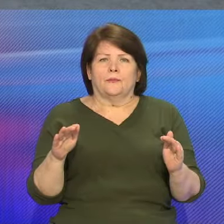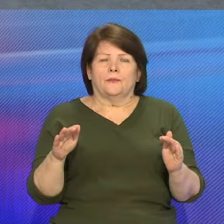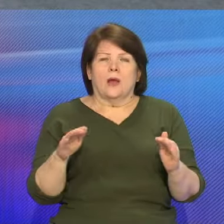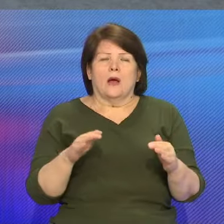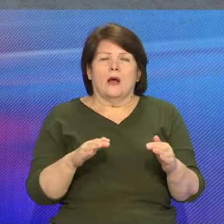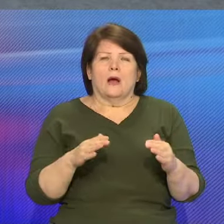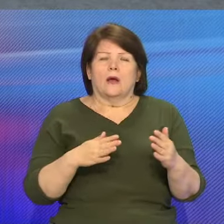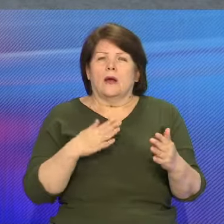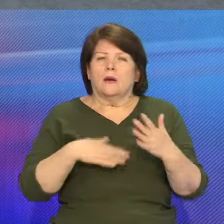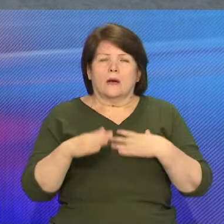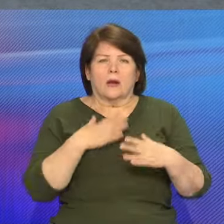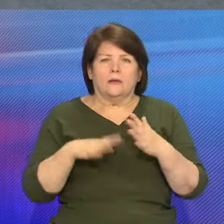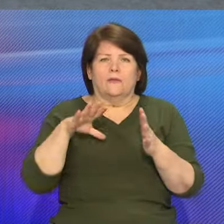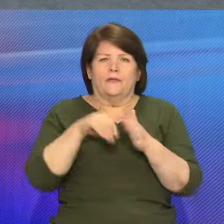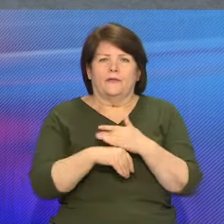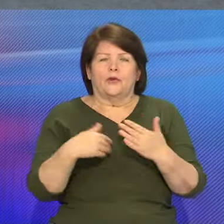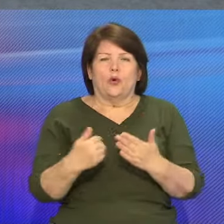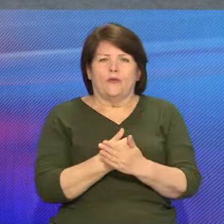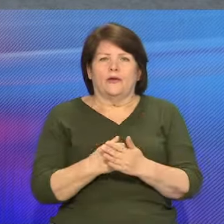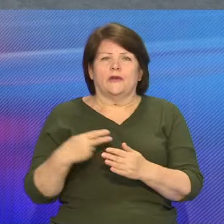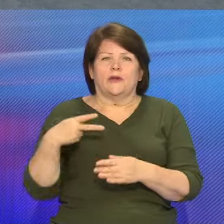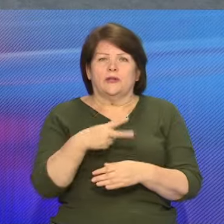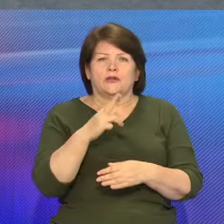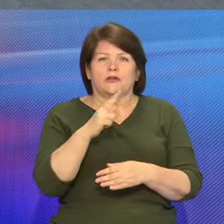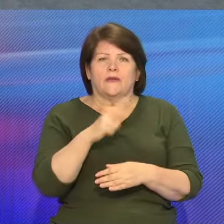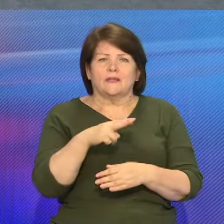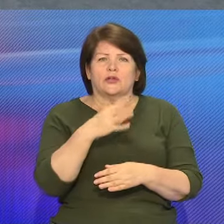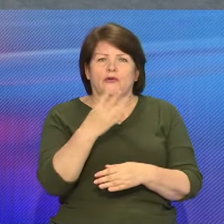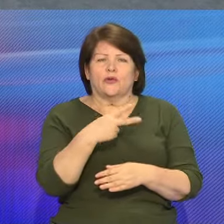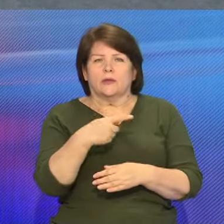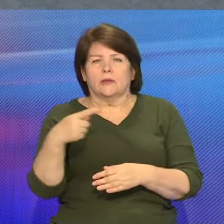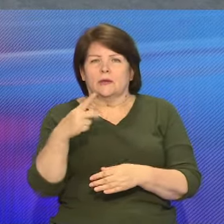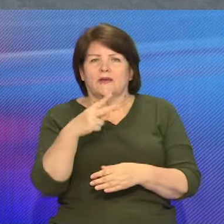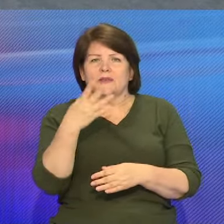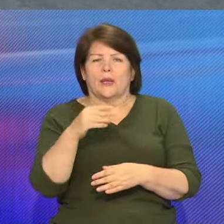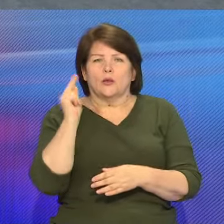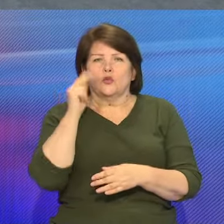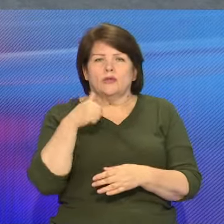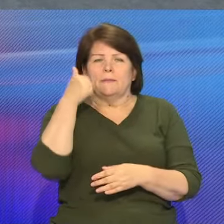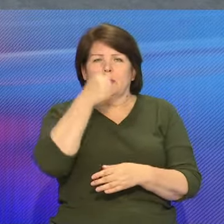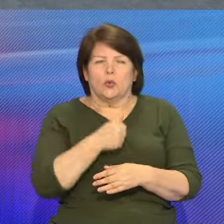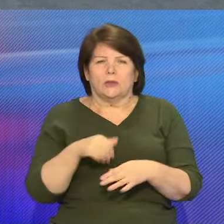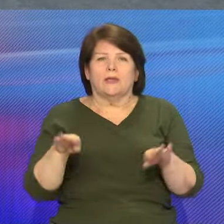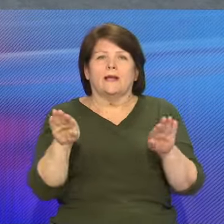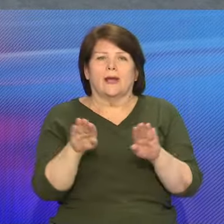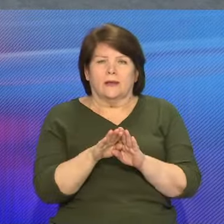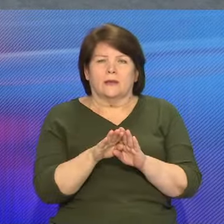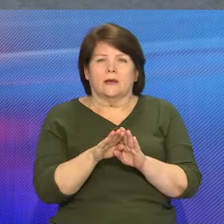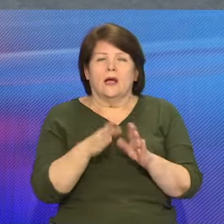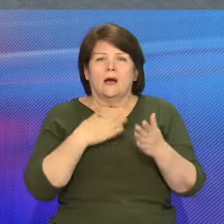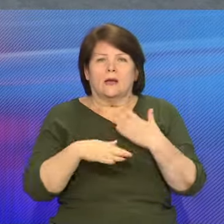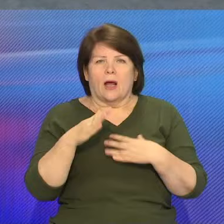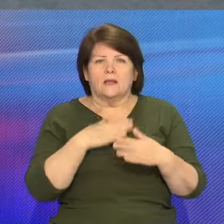позитивно и радостно влиться в новый 2024-2025 учебный год и на таких вот таких